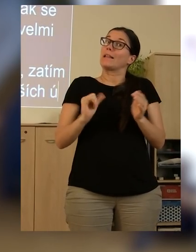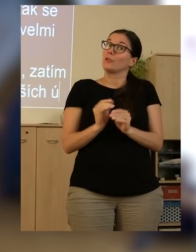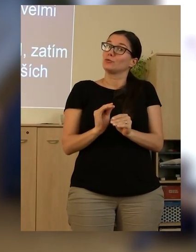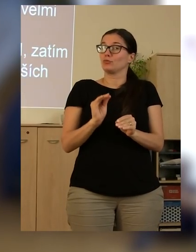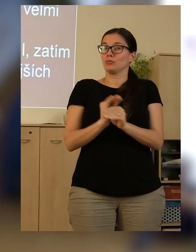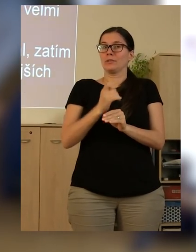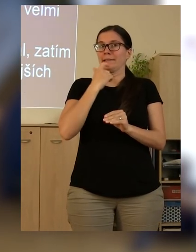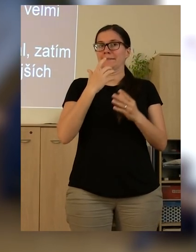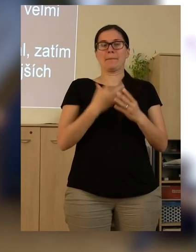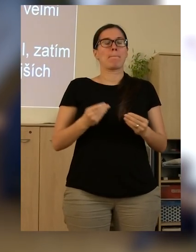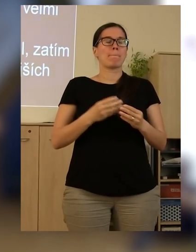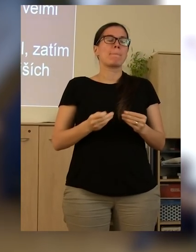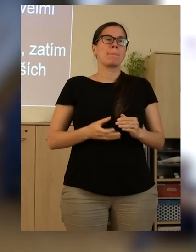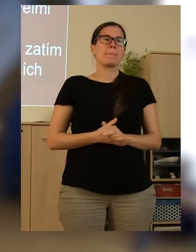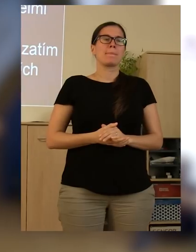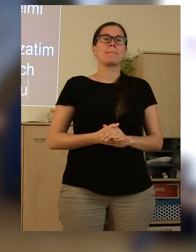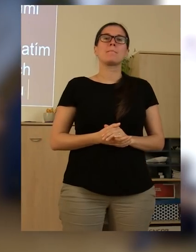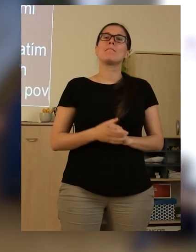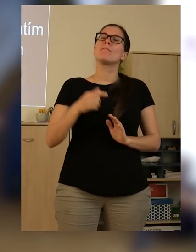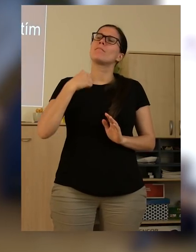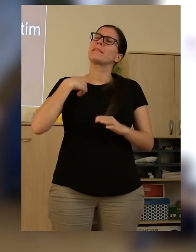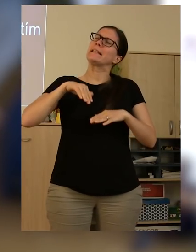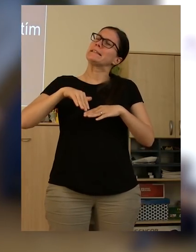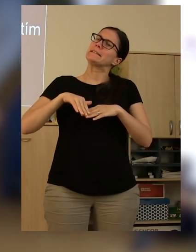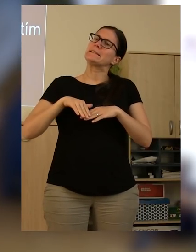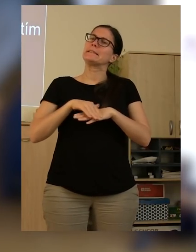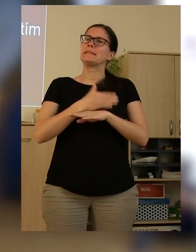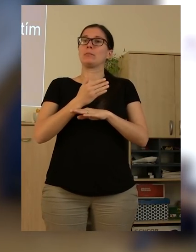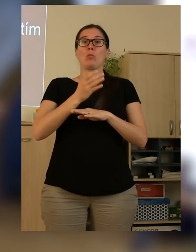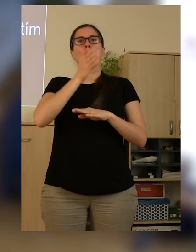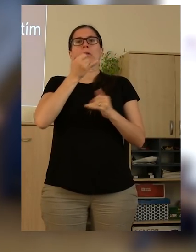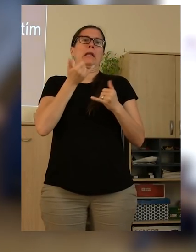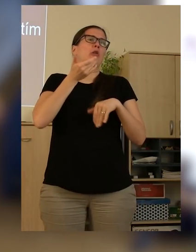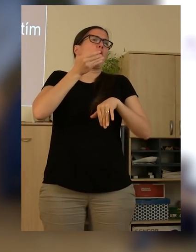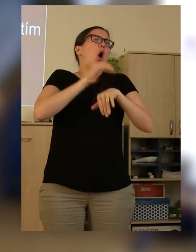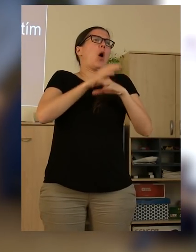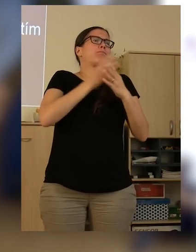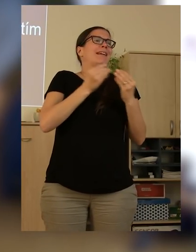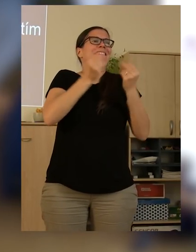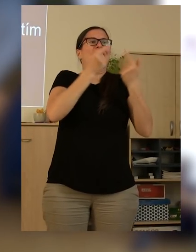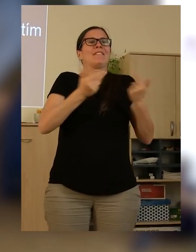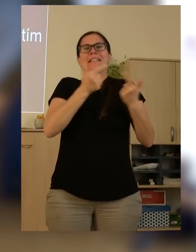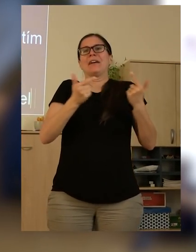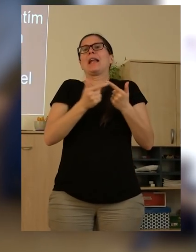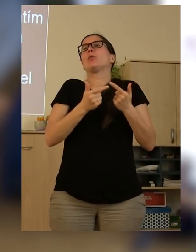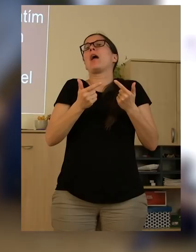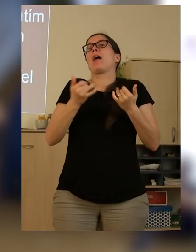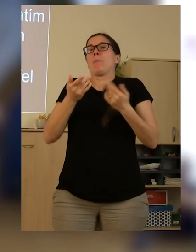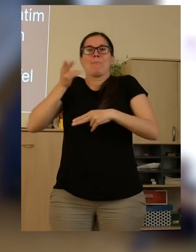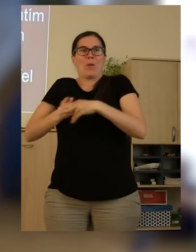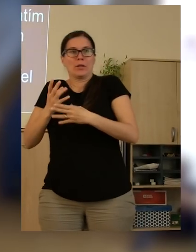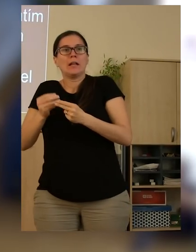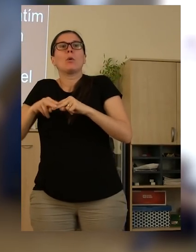je jedna věc, kterou považuji za, asi tím bych uzavřel vlastně tady ten výklad, než se pustíme do nějaký debaty.